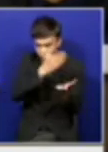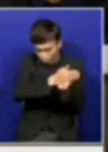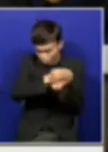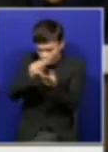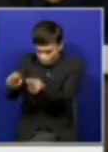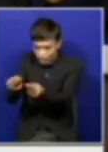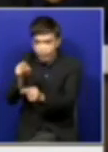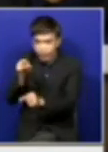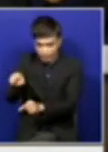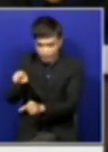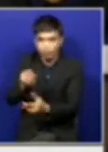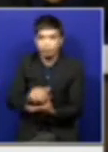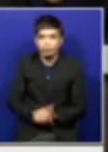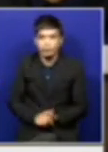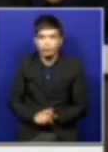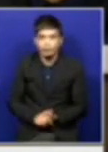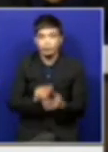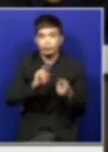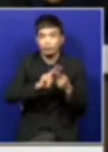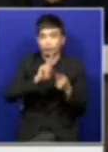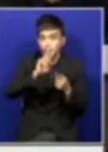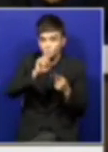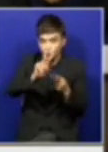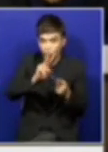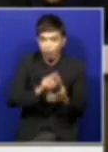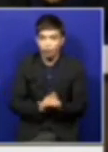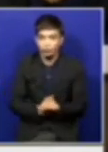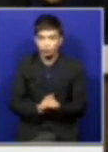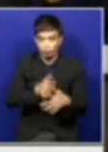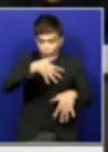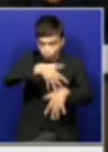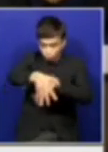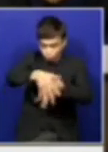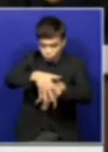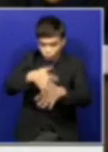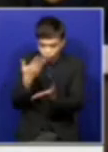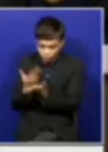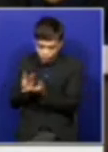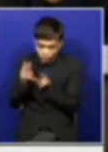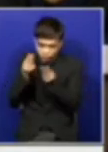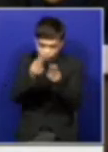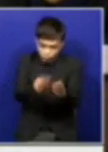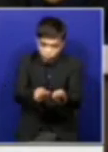การช่วยเหลือเยียวยาประชาชนเป็นเงินจำนวน